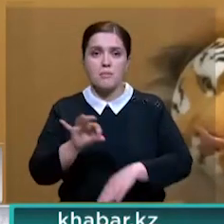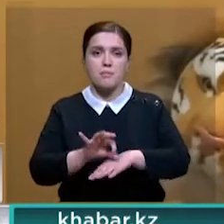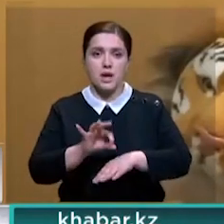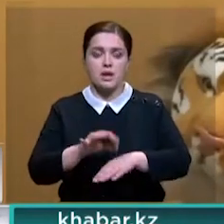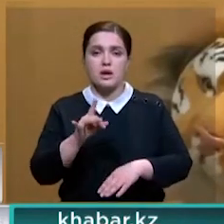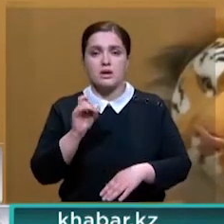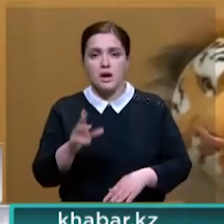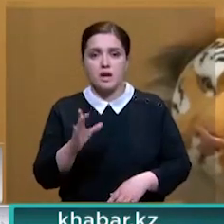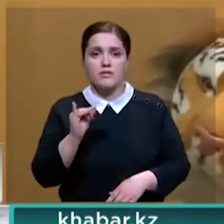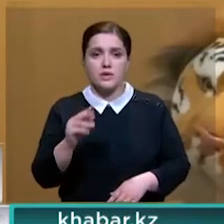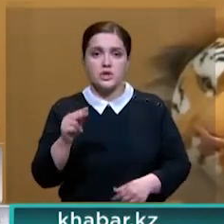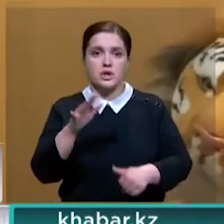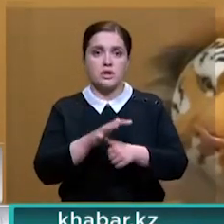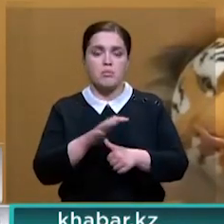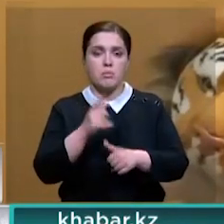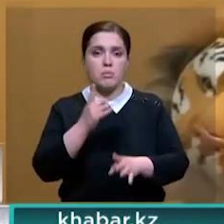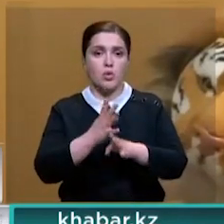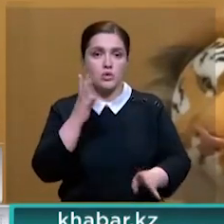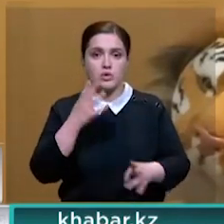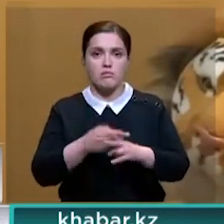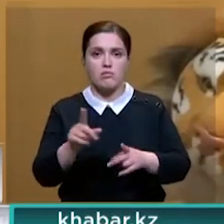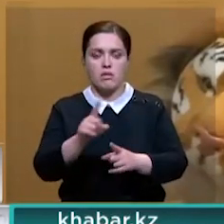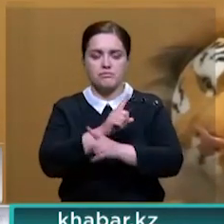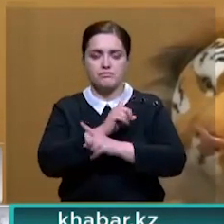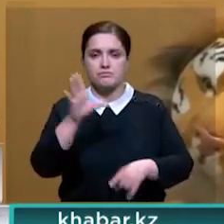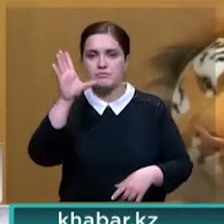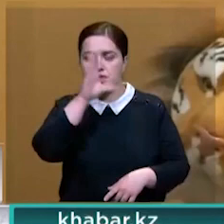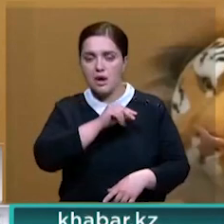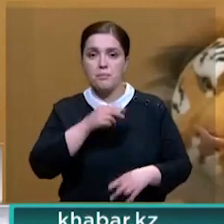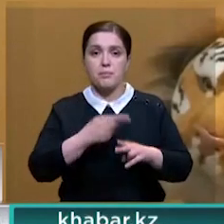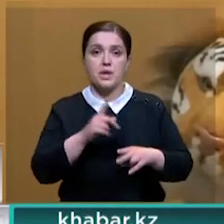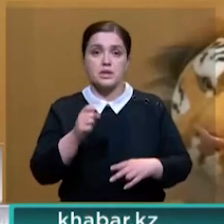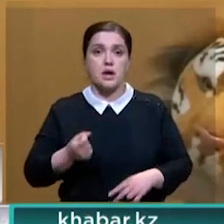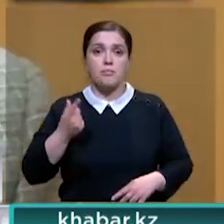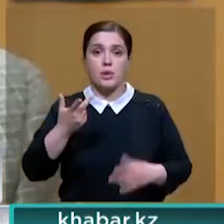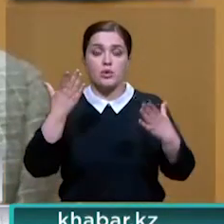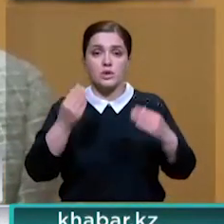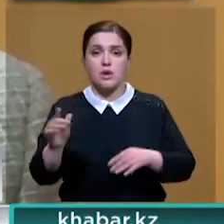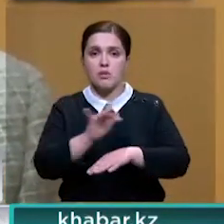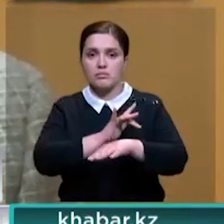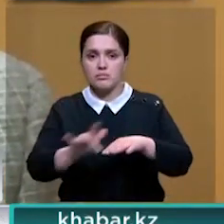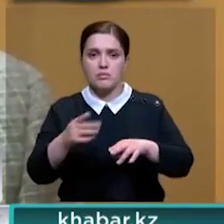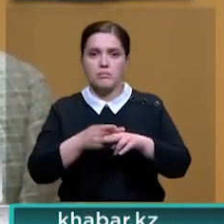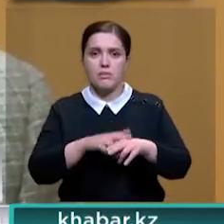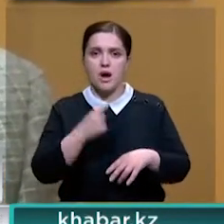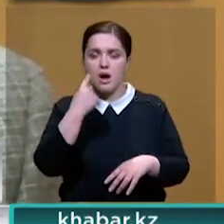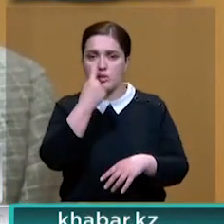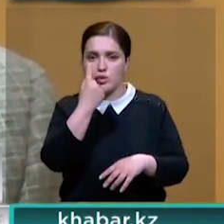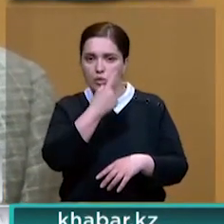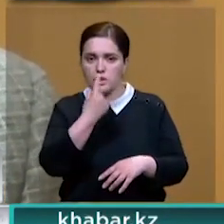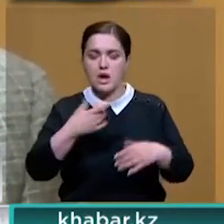раком или вич грибок в первую очередь представляет смертельную угрозу так как всего за пару дней поражает слизистую оболочку носа